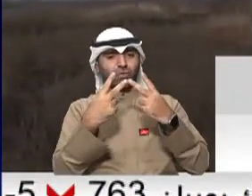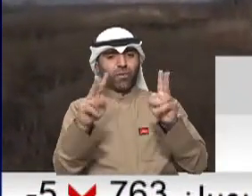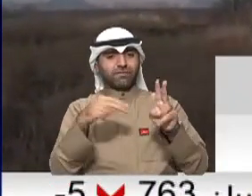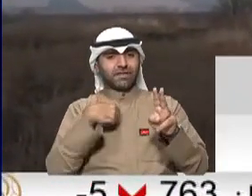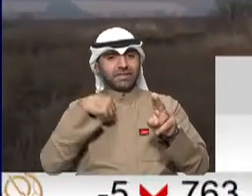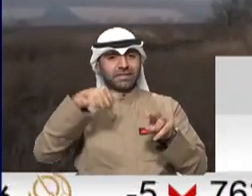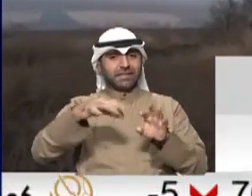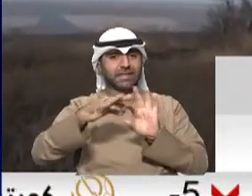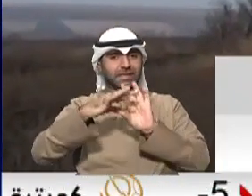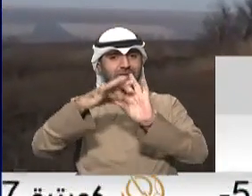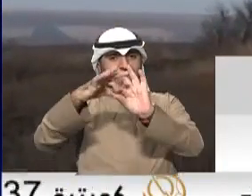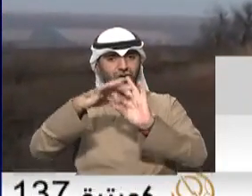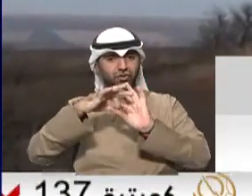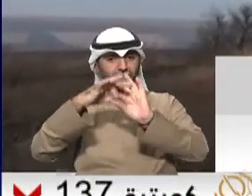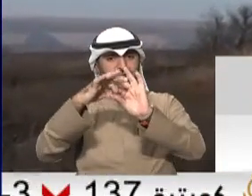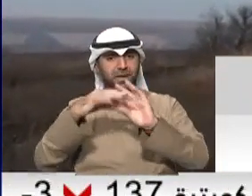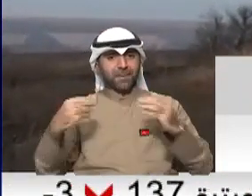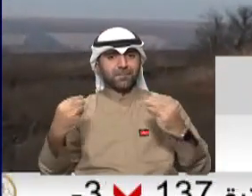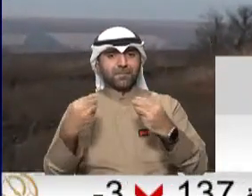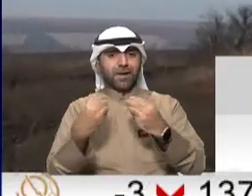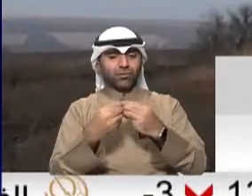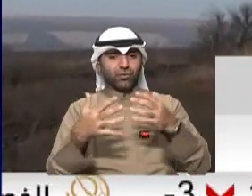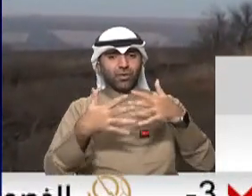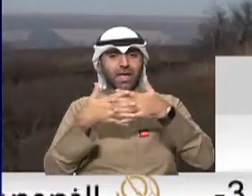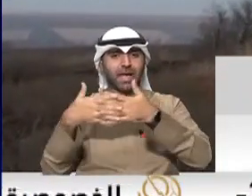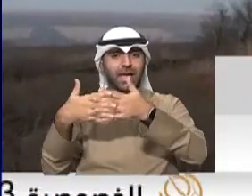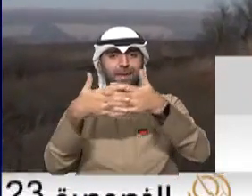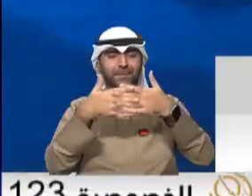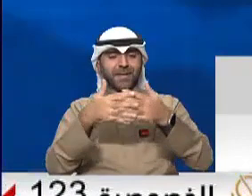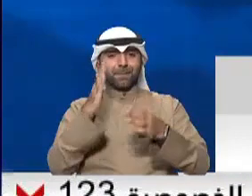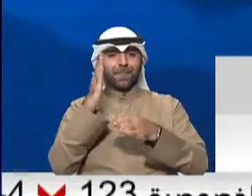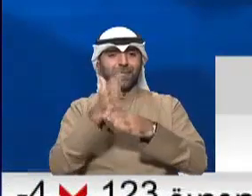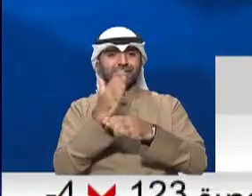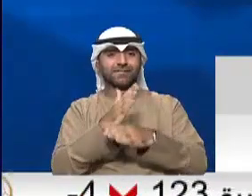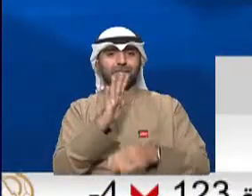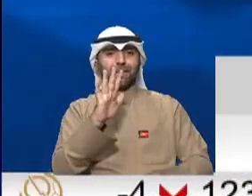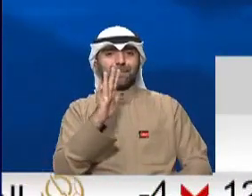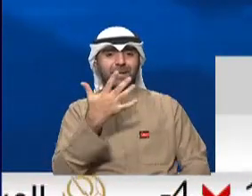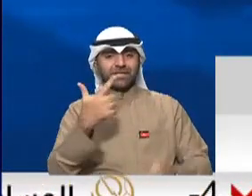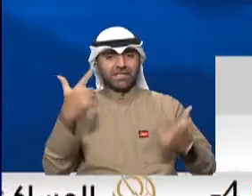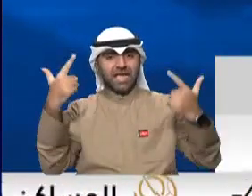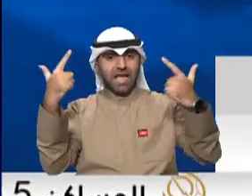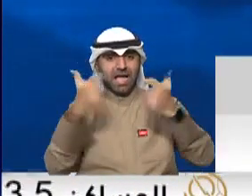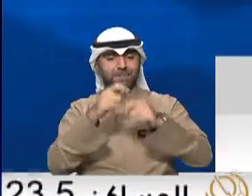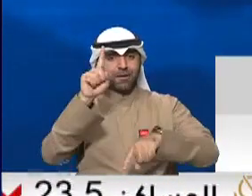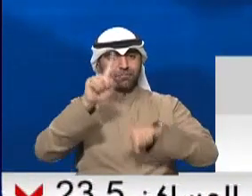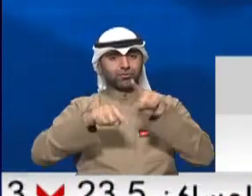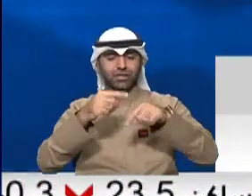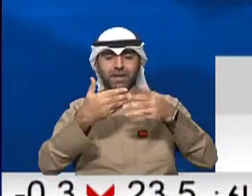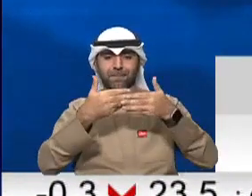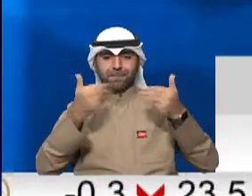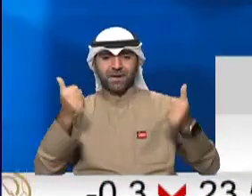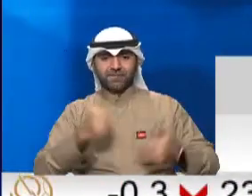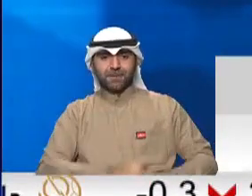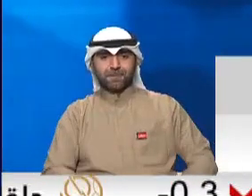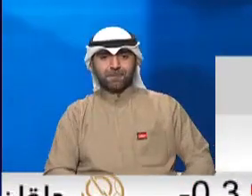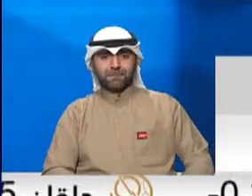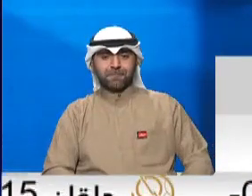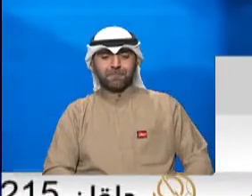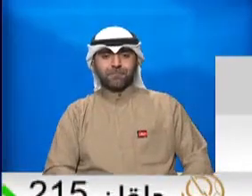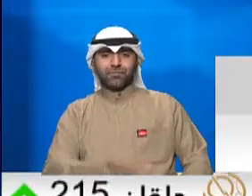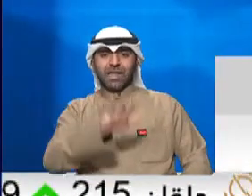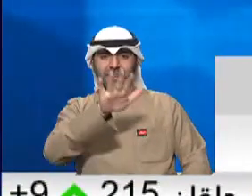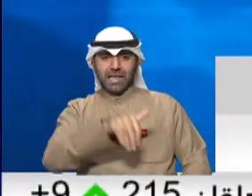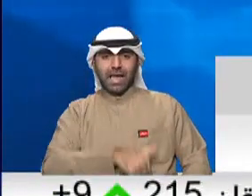الباليستية من السفن ومن الغواصات. نعم، نعم أستاذ أشرف، تخرج من المعاهدة في الحقيقة. نعم، يبدو أن روسيا ستستخدم